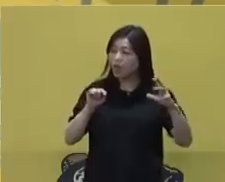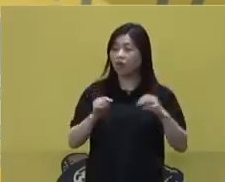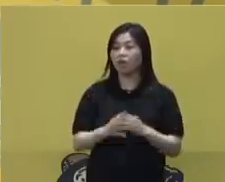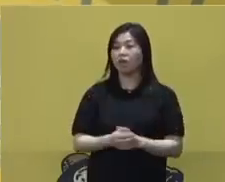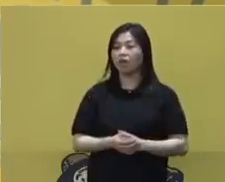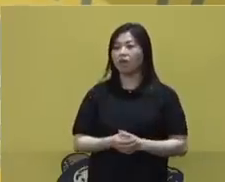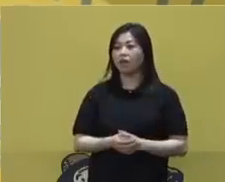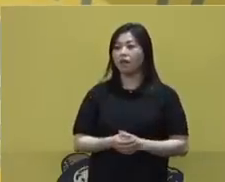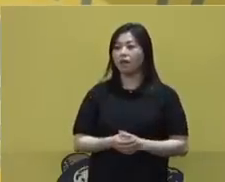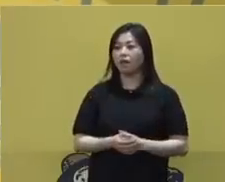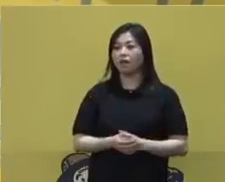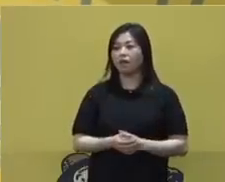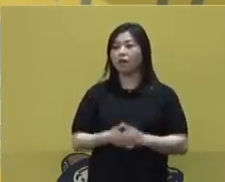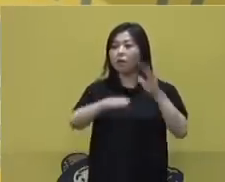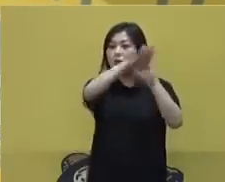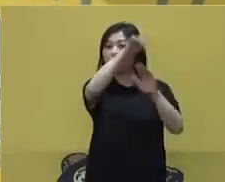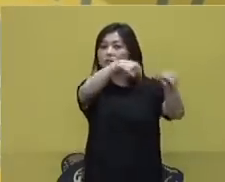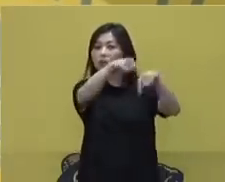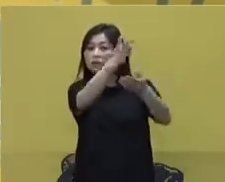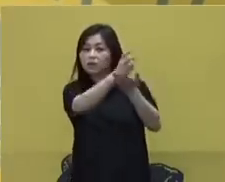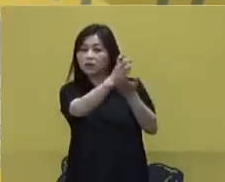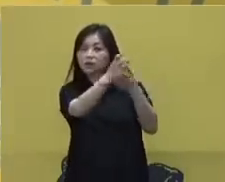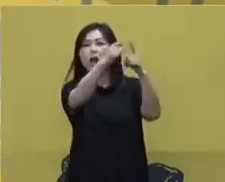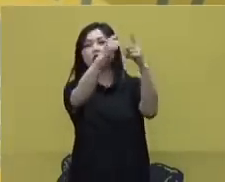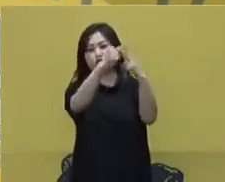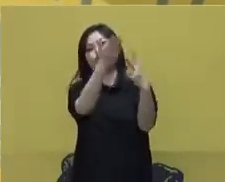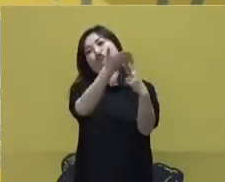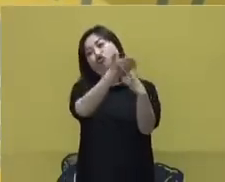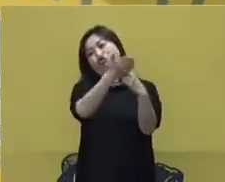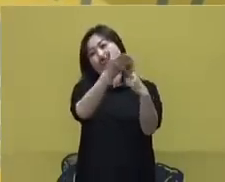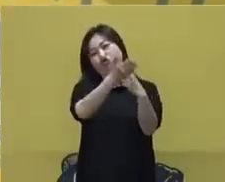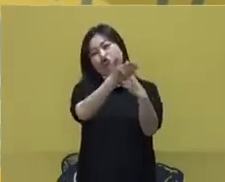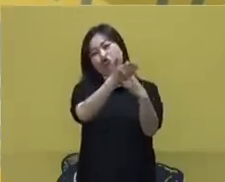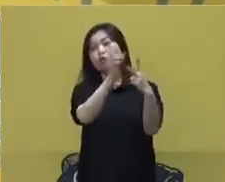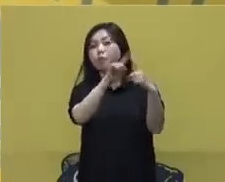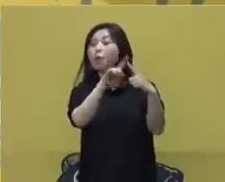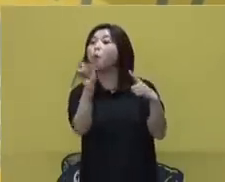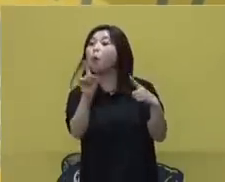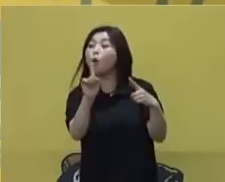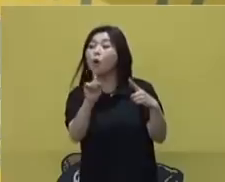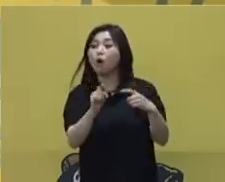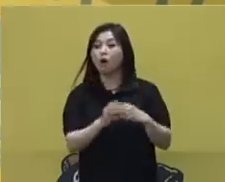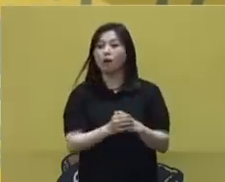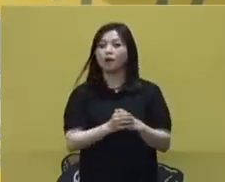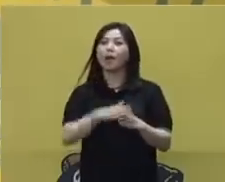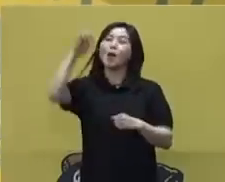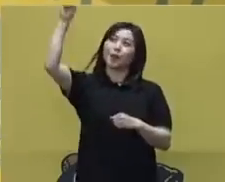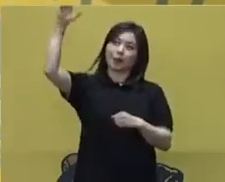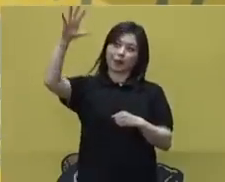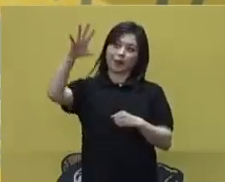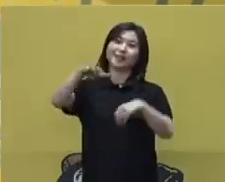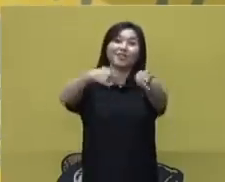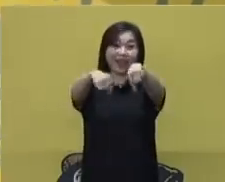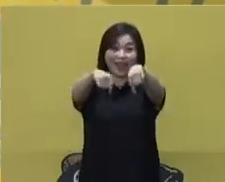우리나라에서 대북 정책은 두 종류밖에 없다고 봐요, 저는. 첫 번째는 햇볕